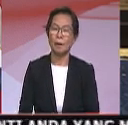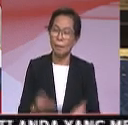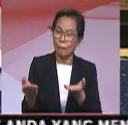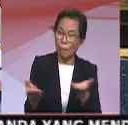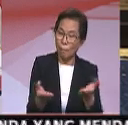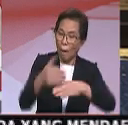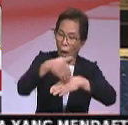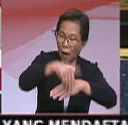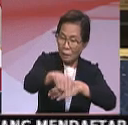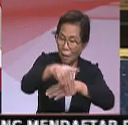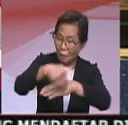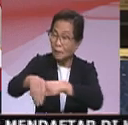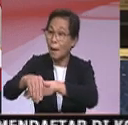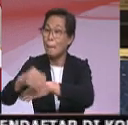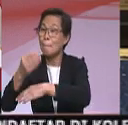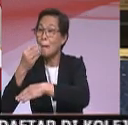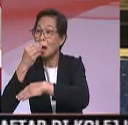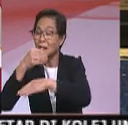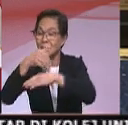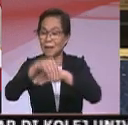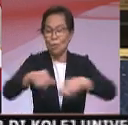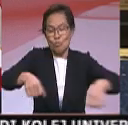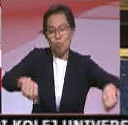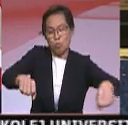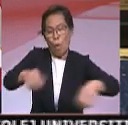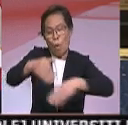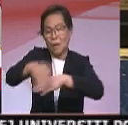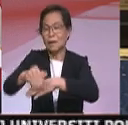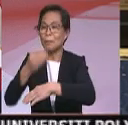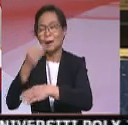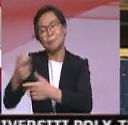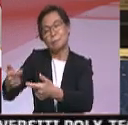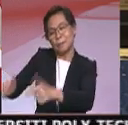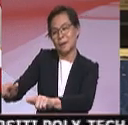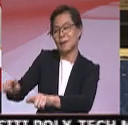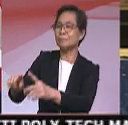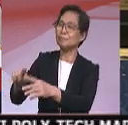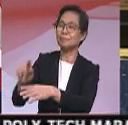Perkhidmatan penghantaran makanan, yang ini dibenarkan beroperasi.